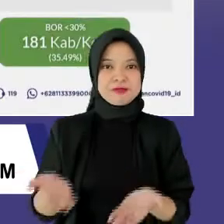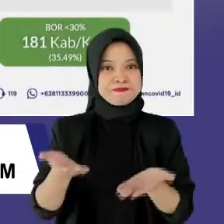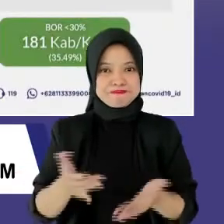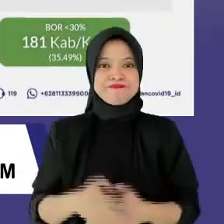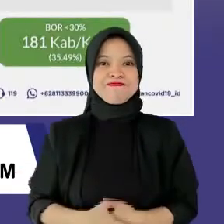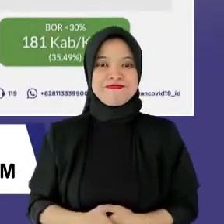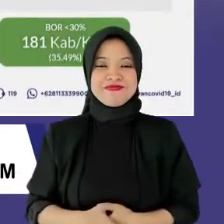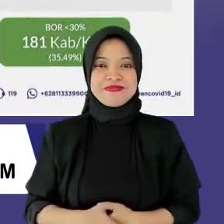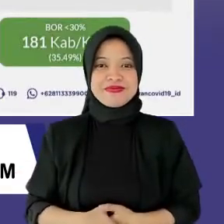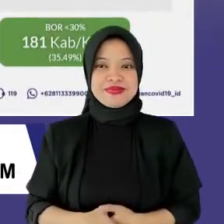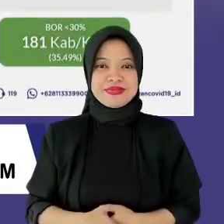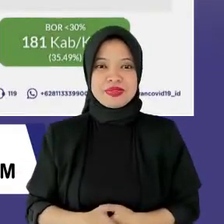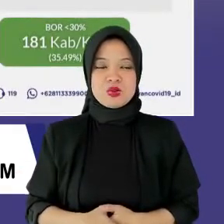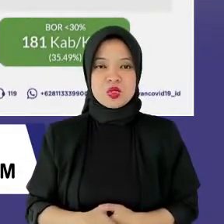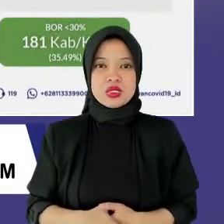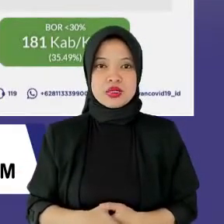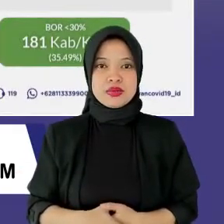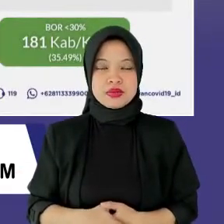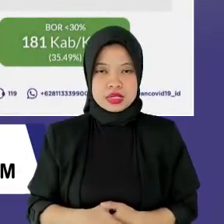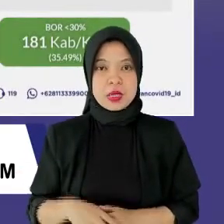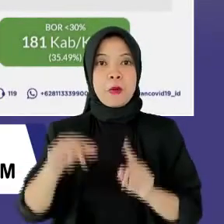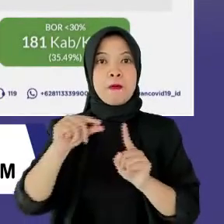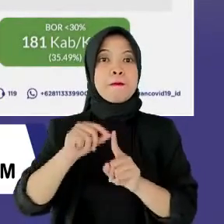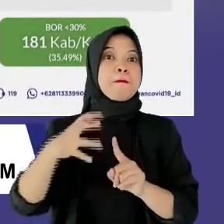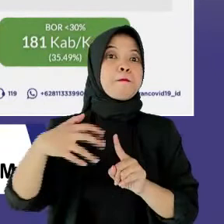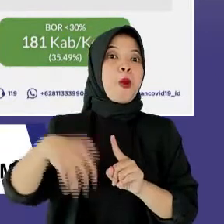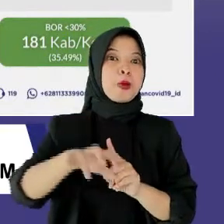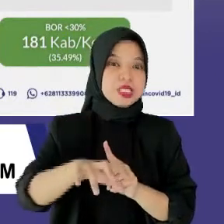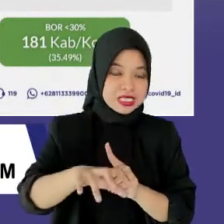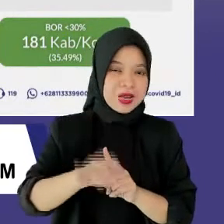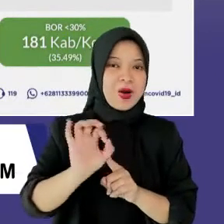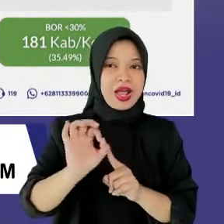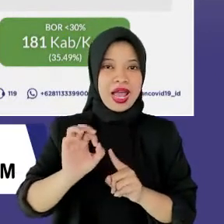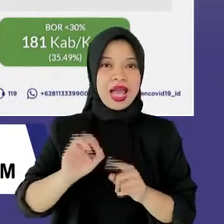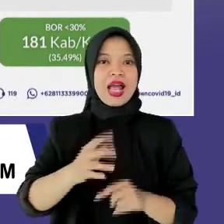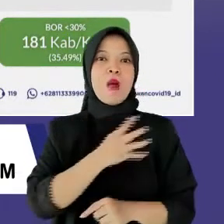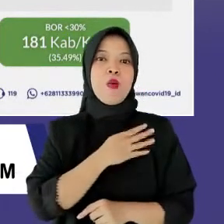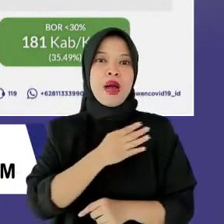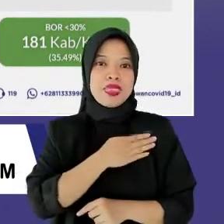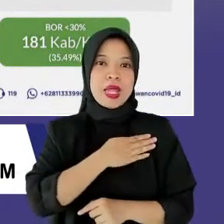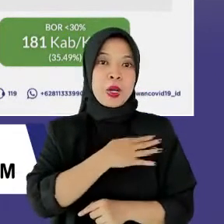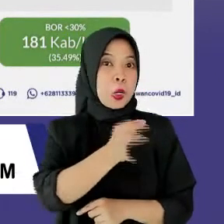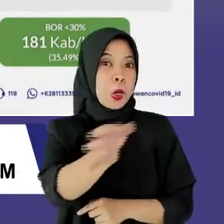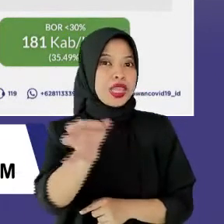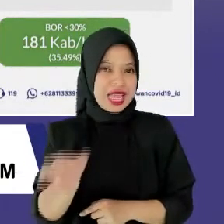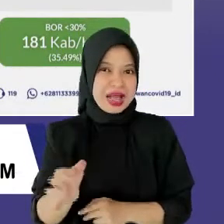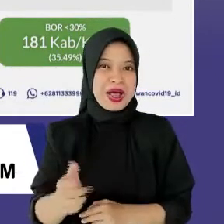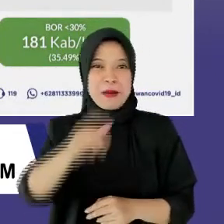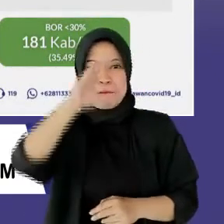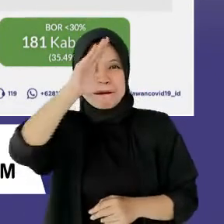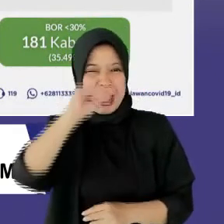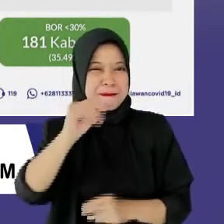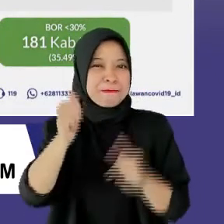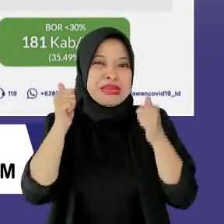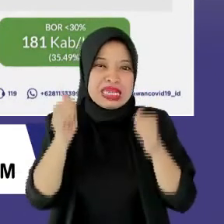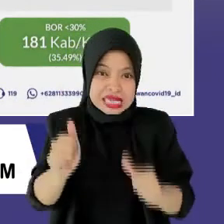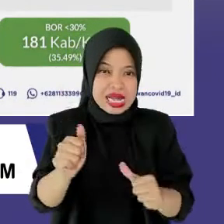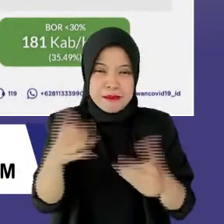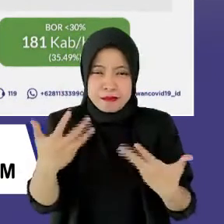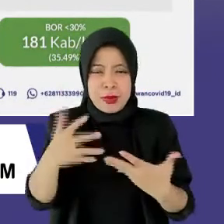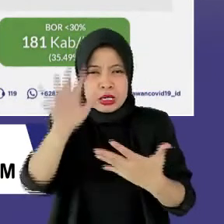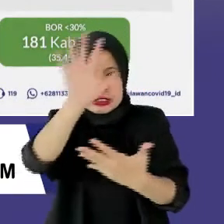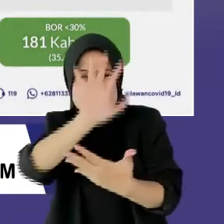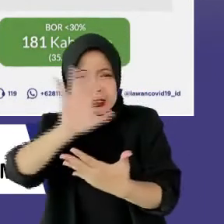Lanjut. Ya, kita lanjut Dokter Lola. Ini kan tadi ngomonginnya provinsi. Saya pengen bawa ke level kabupaten kota biar kita bisa paham bagaimana